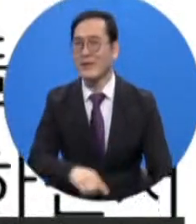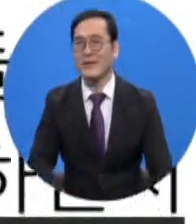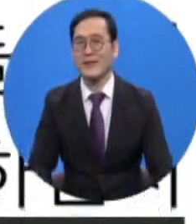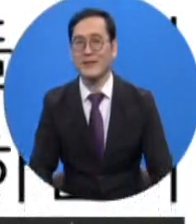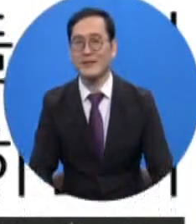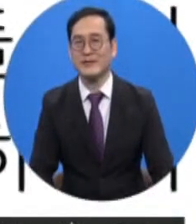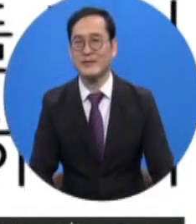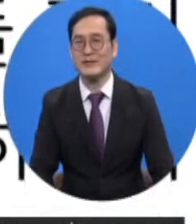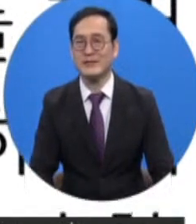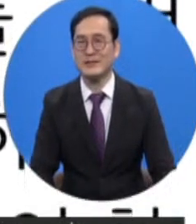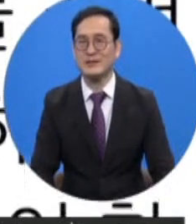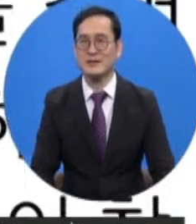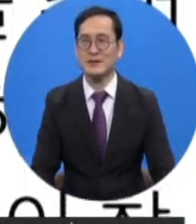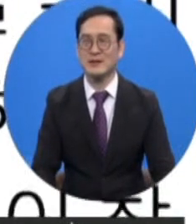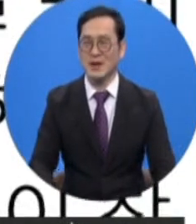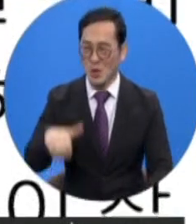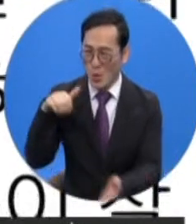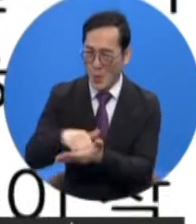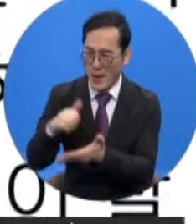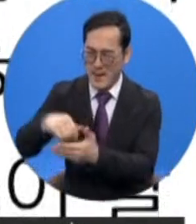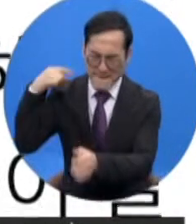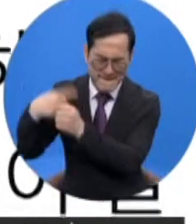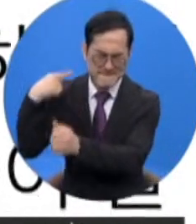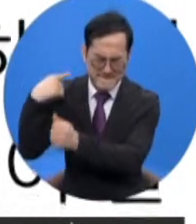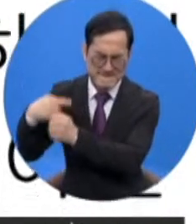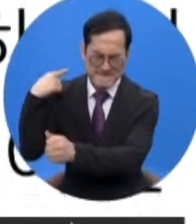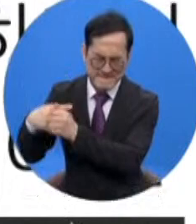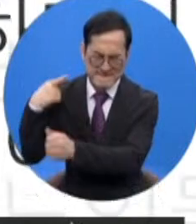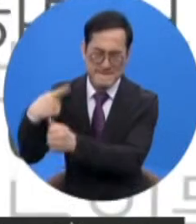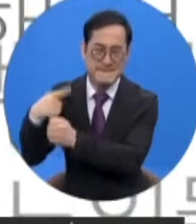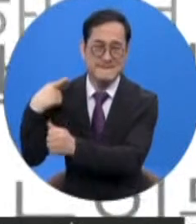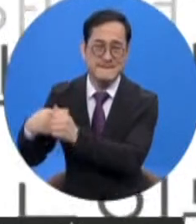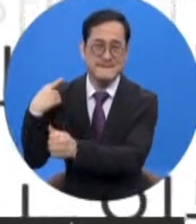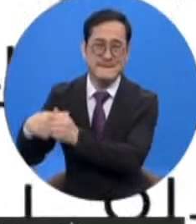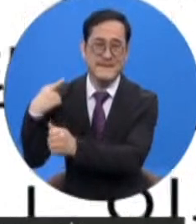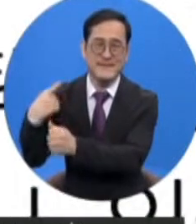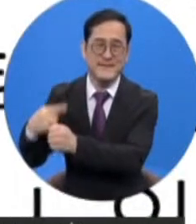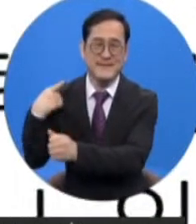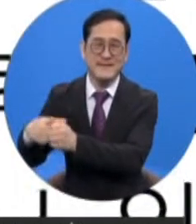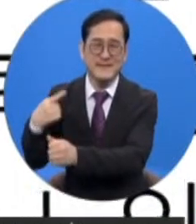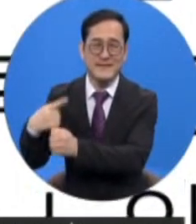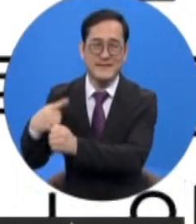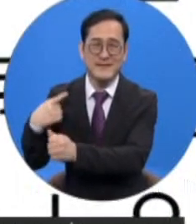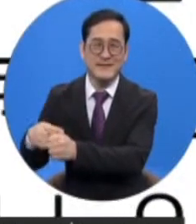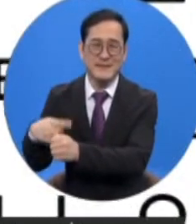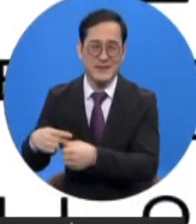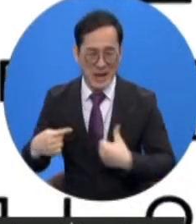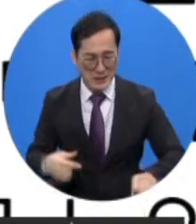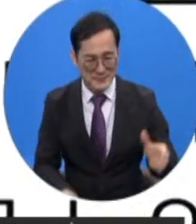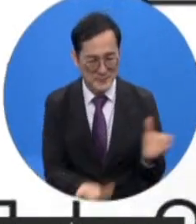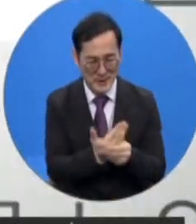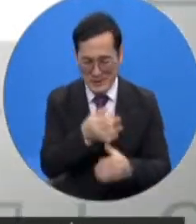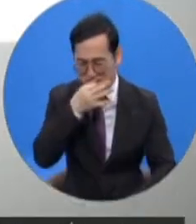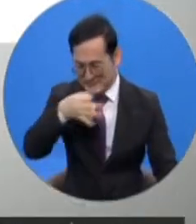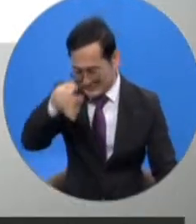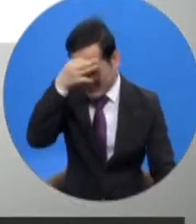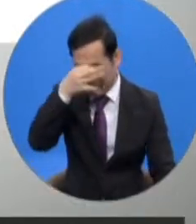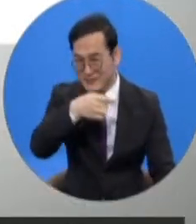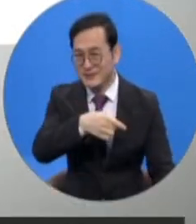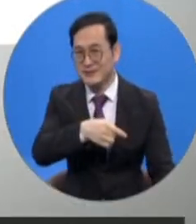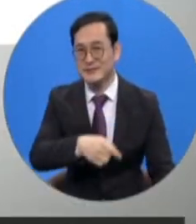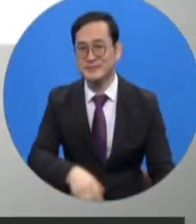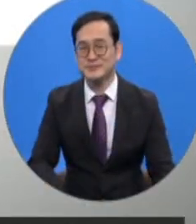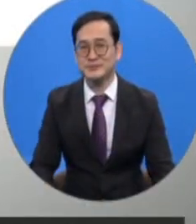권한 도박, 나라 망할 징조가 도박이다 라고 강하게 도박에 대해서 비판을 했던 글. 그럴 수밖에 없었던 게 이재명